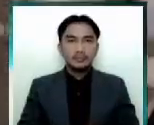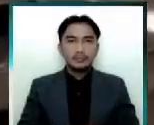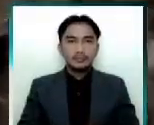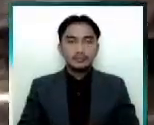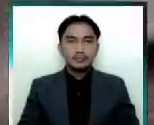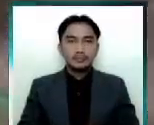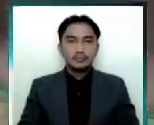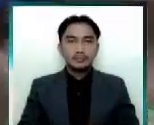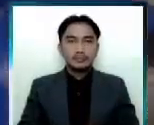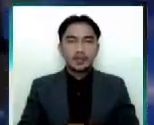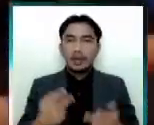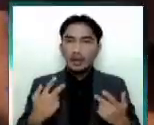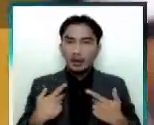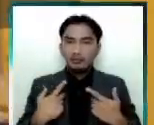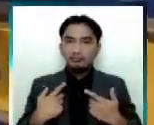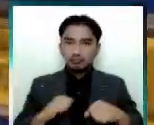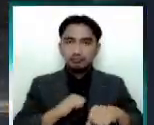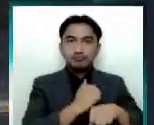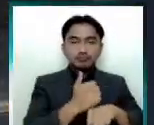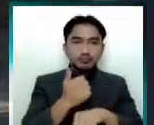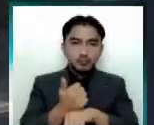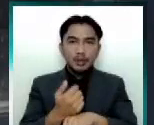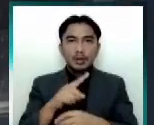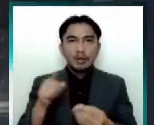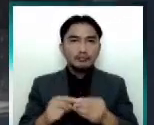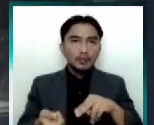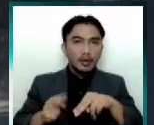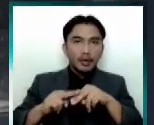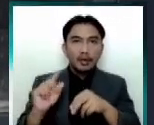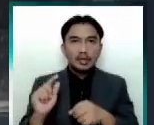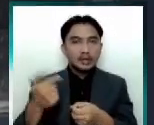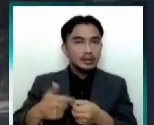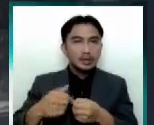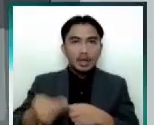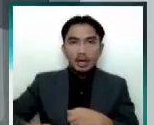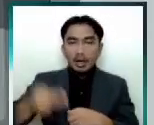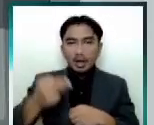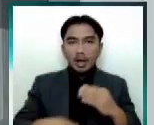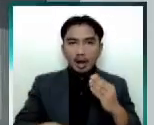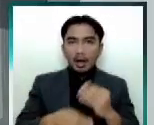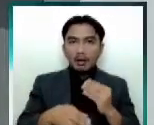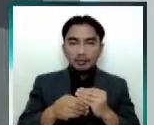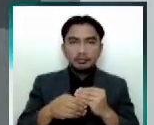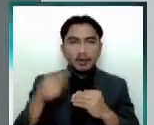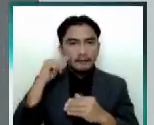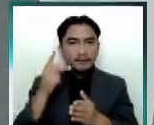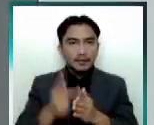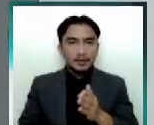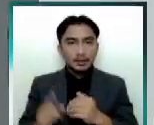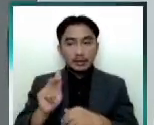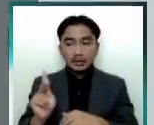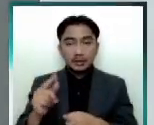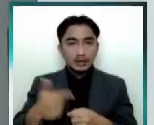Sasalubungin ng big-time oil price hike ang mga motorista bukas. 6 pesos and 10 centavos kada litro ang dagdag sa diesel at kerosene.